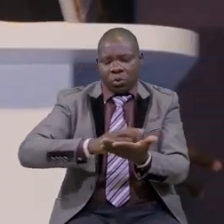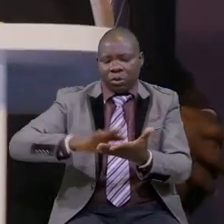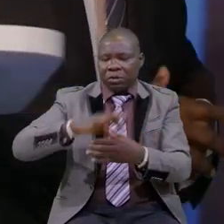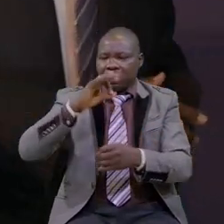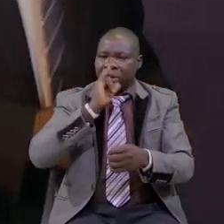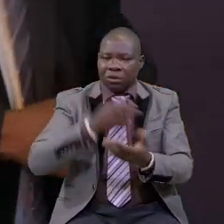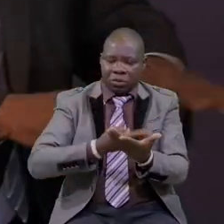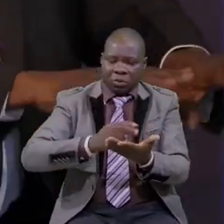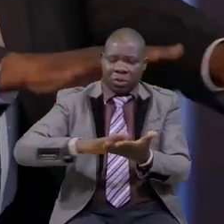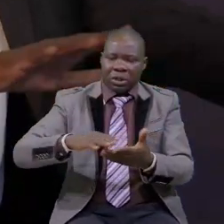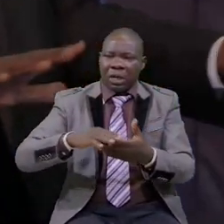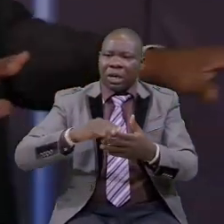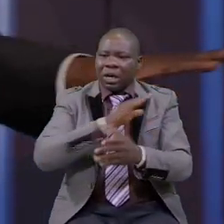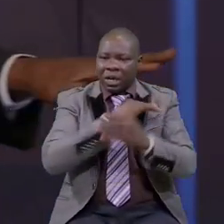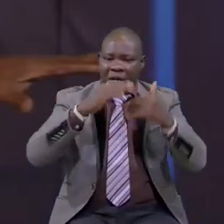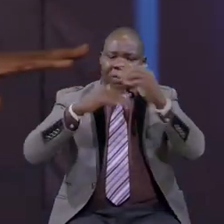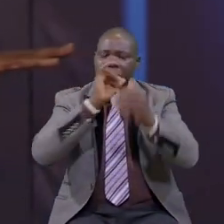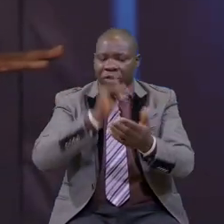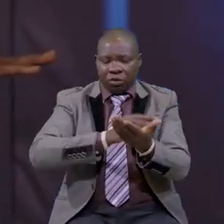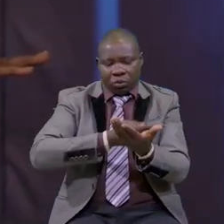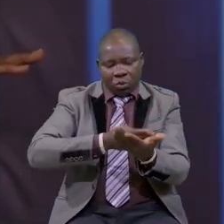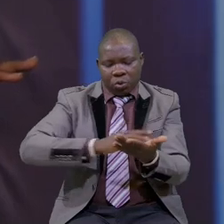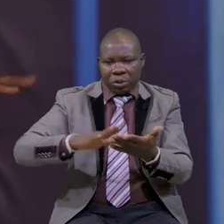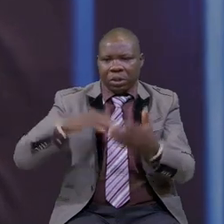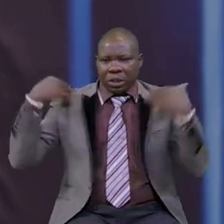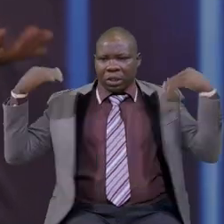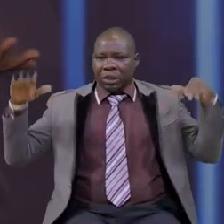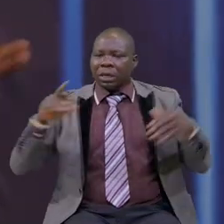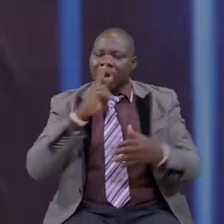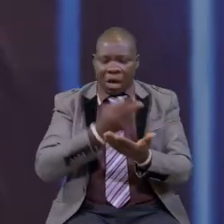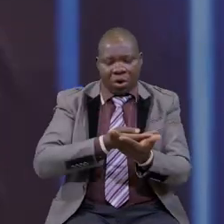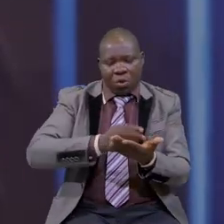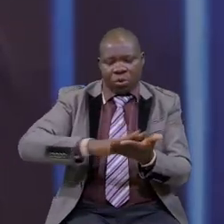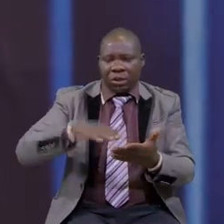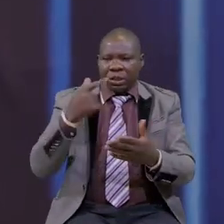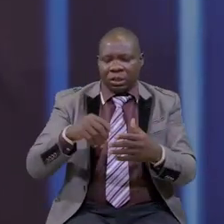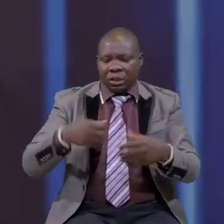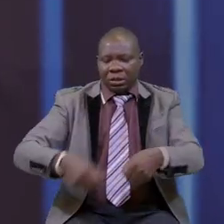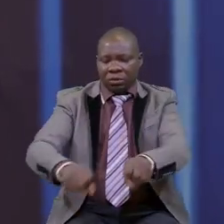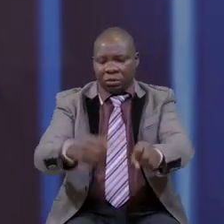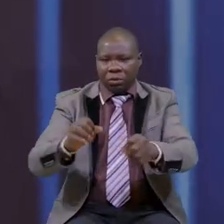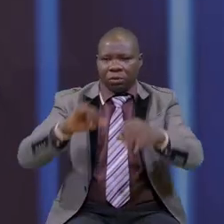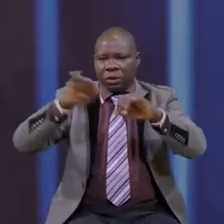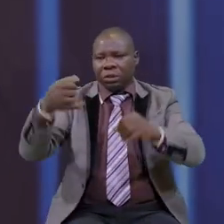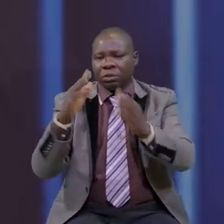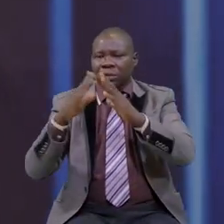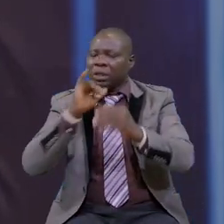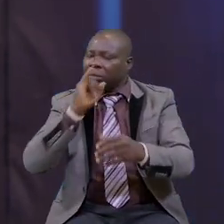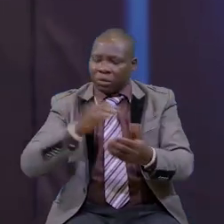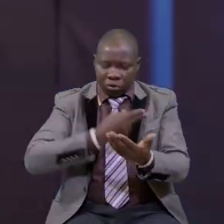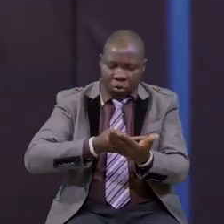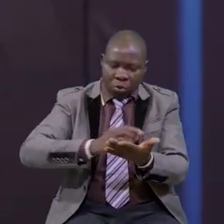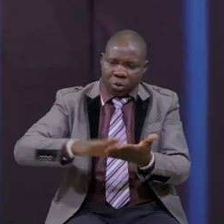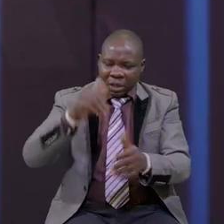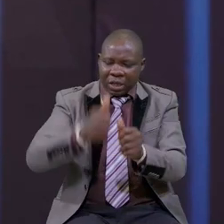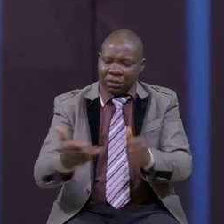saint, les anges sont saints, et les rues de Jérusalem, la nouvelle Jérusalem, tout en haut là-bas est saint. Et